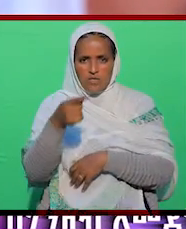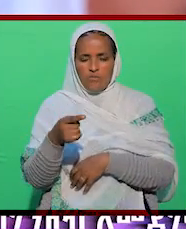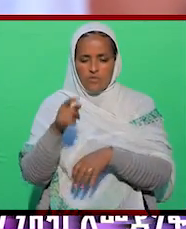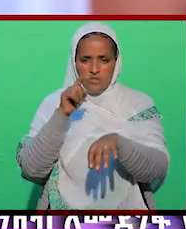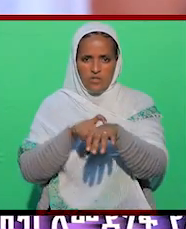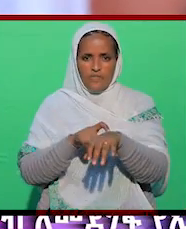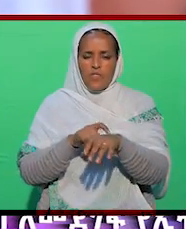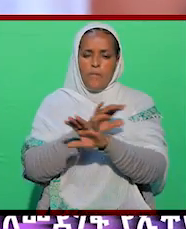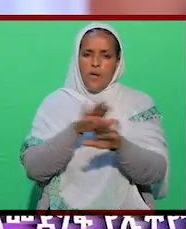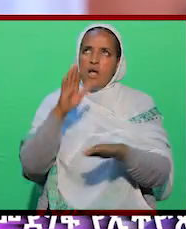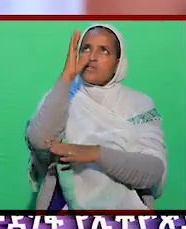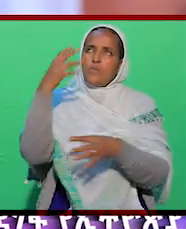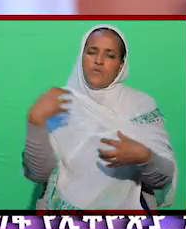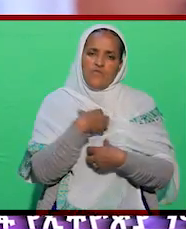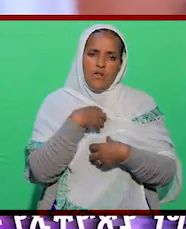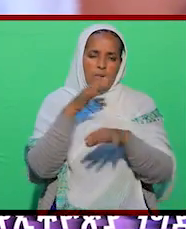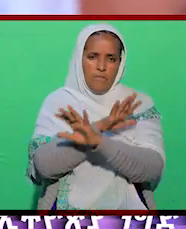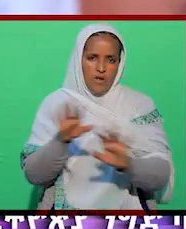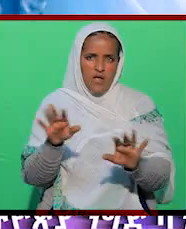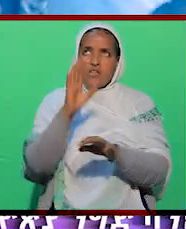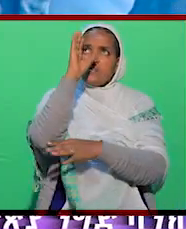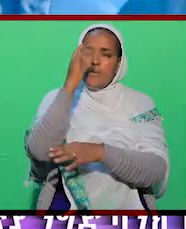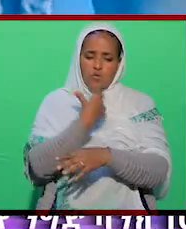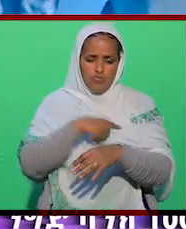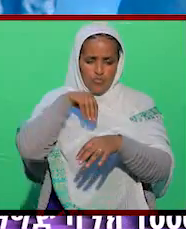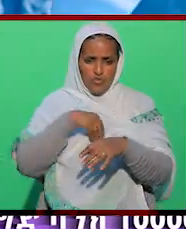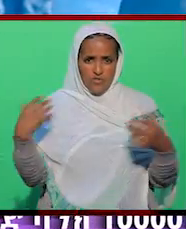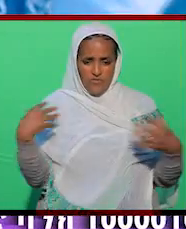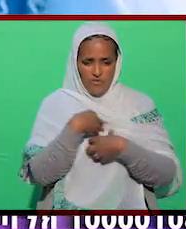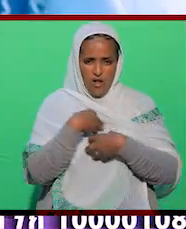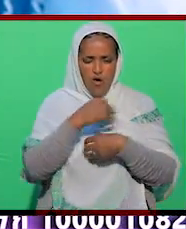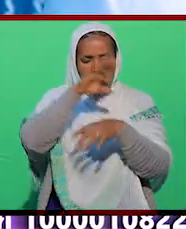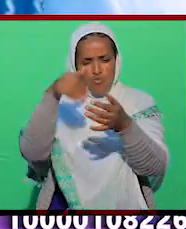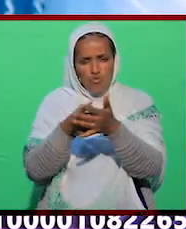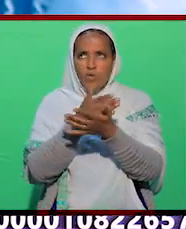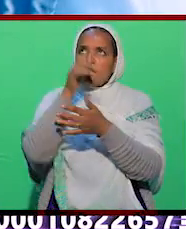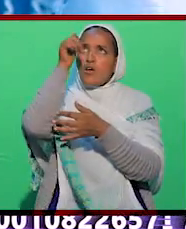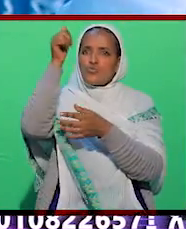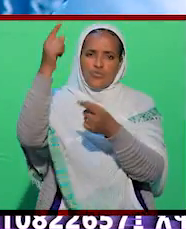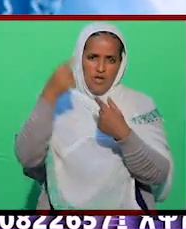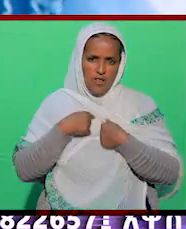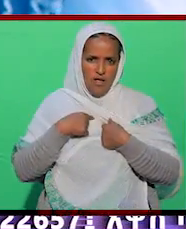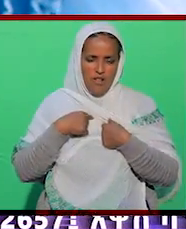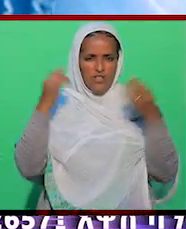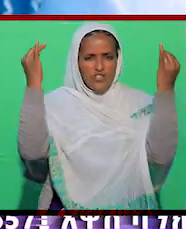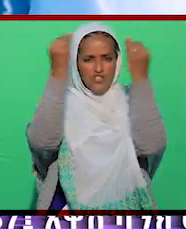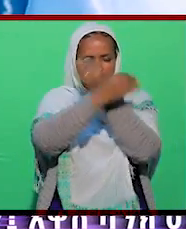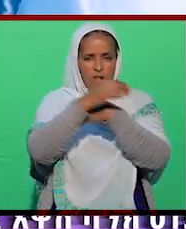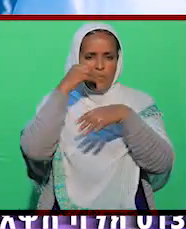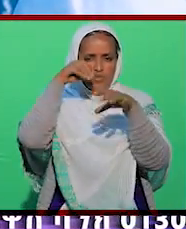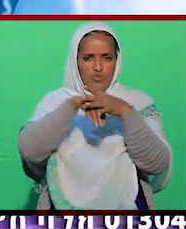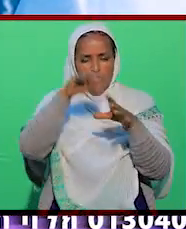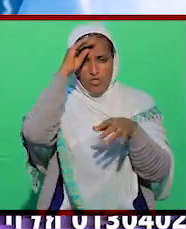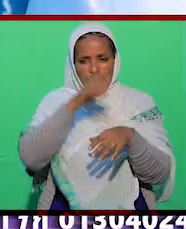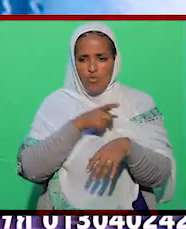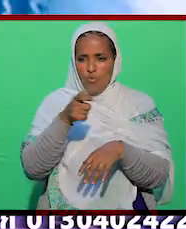ምን ላድርግ ባለው ጊዜ በቃ እግዚአብሔርን ፈራ ነው ያለው እግዚአብሔርን ስትፈራ ፈሪሃ እግዚአብሔር ሁሉ ነገር ይነግርሃል አለ አሁን ጨለማ ቤት